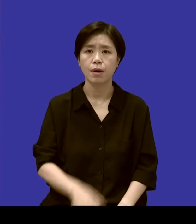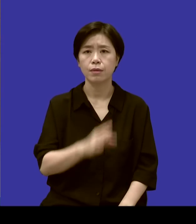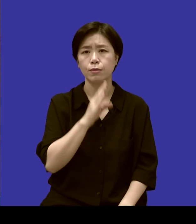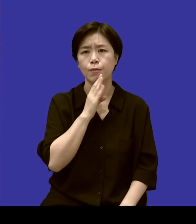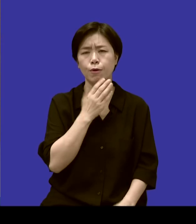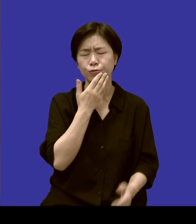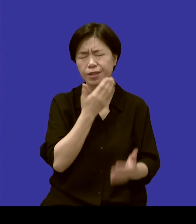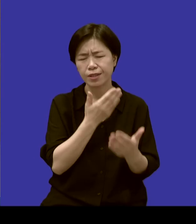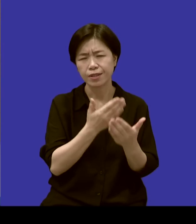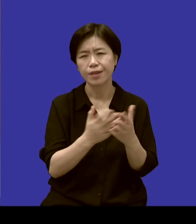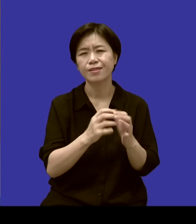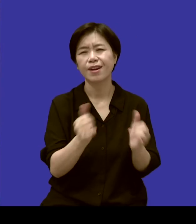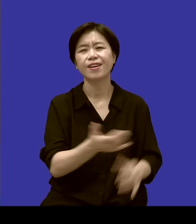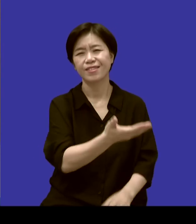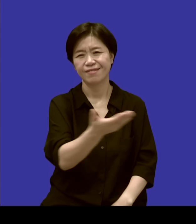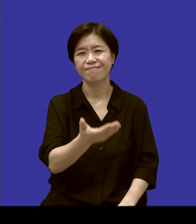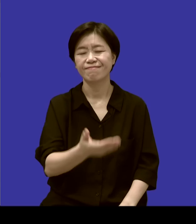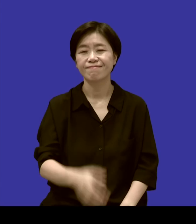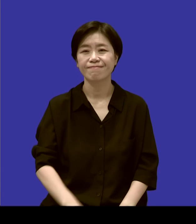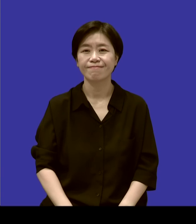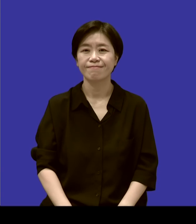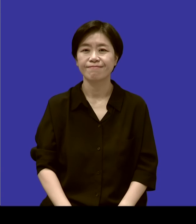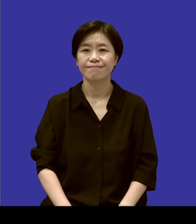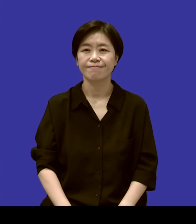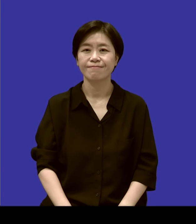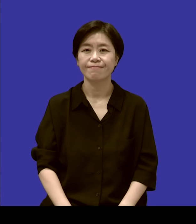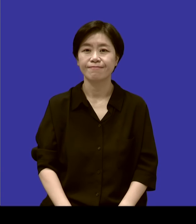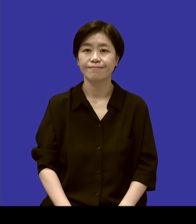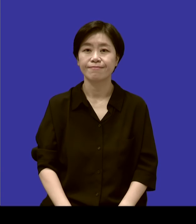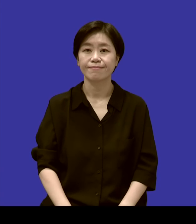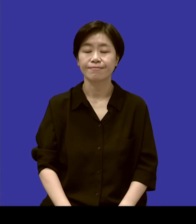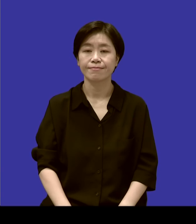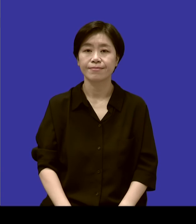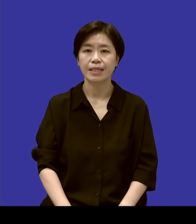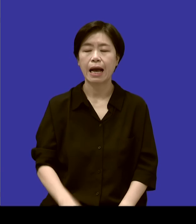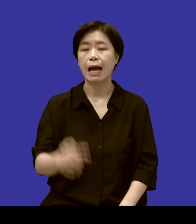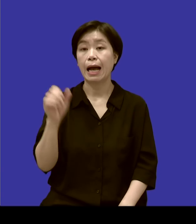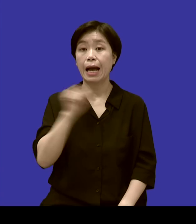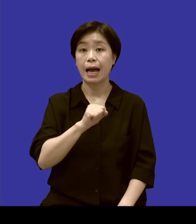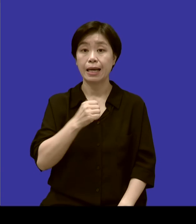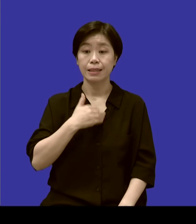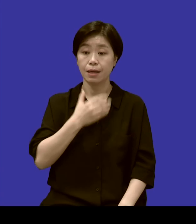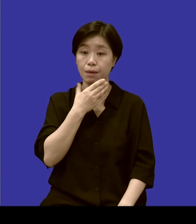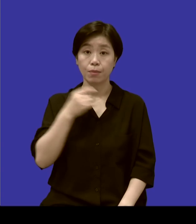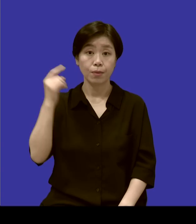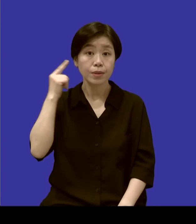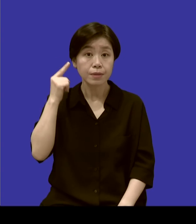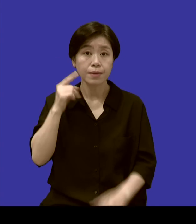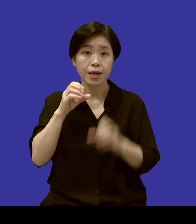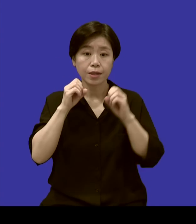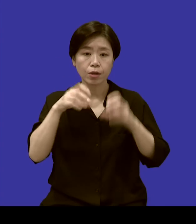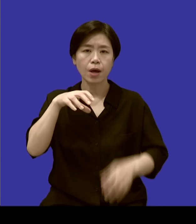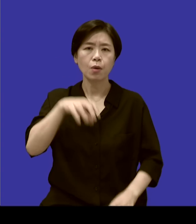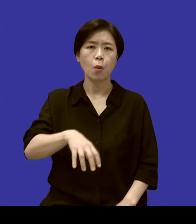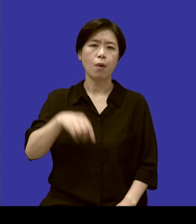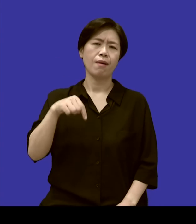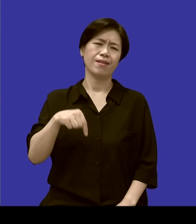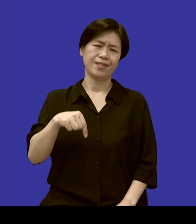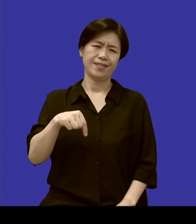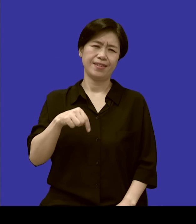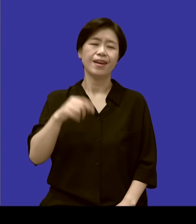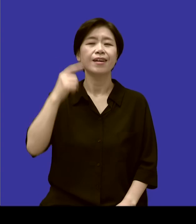귀한 거예요. 그렇죠, 그렇죠. 그래서 내 땅끝은 여기구나. 어. 네, 너무